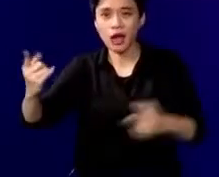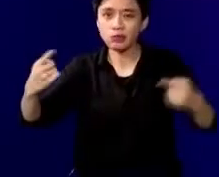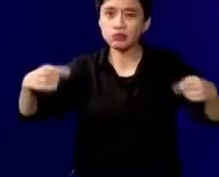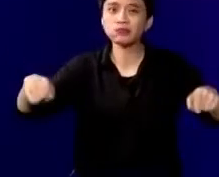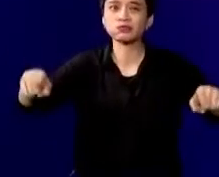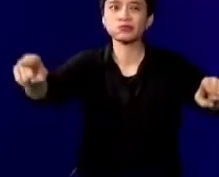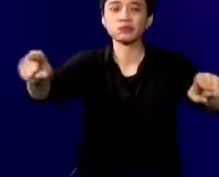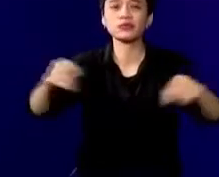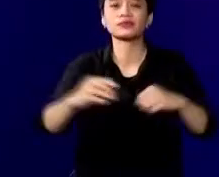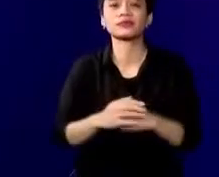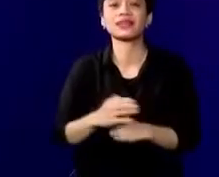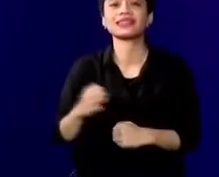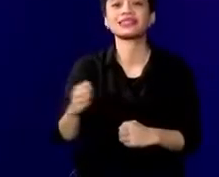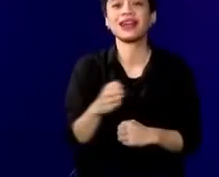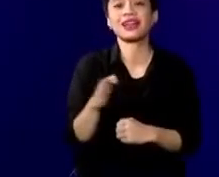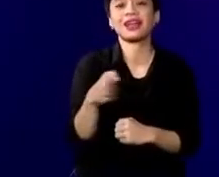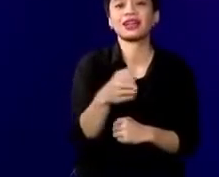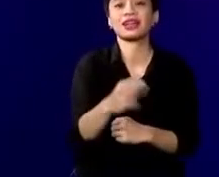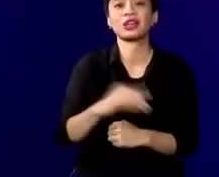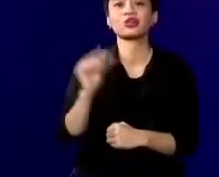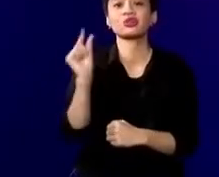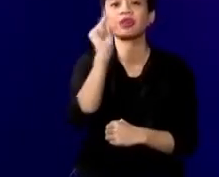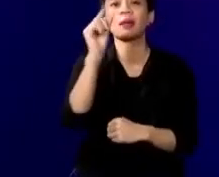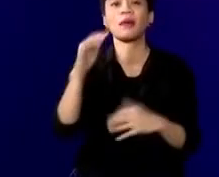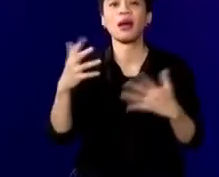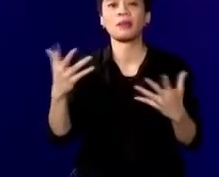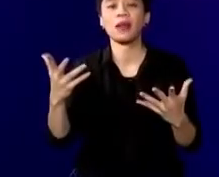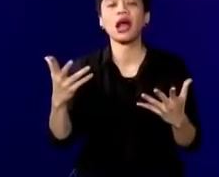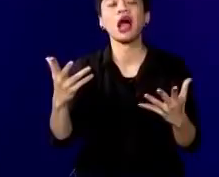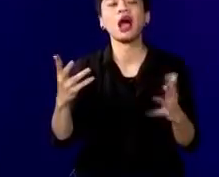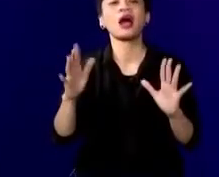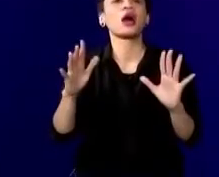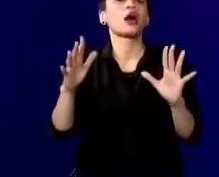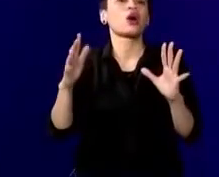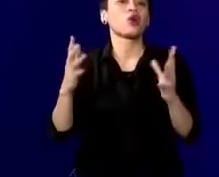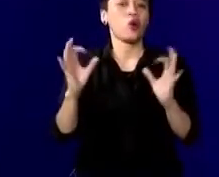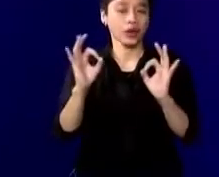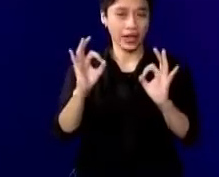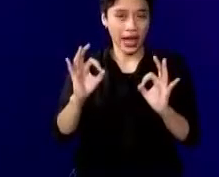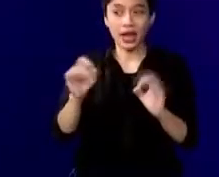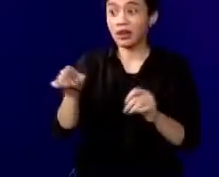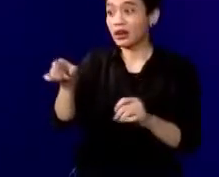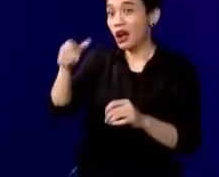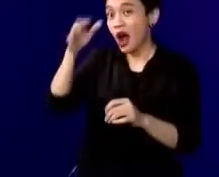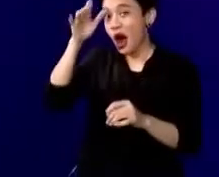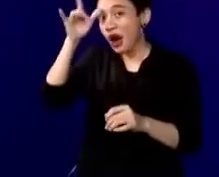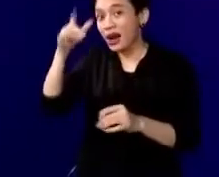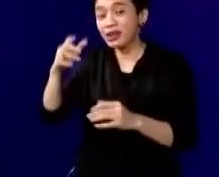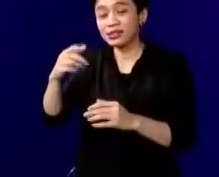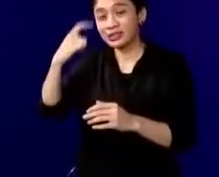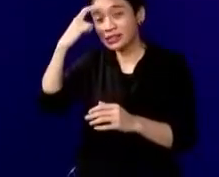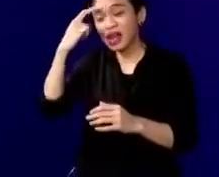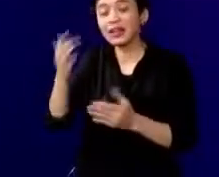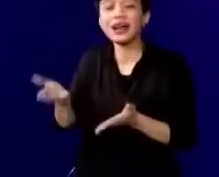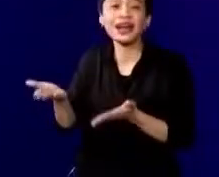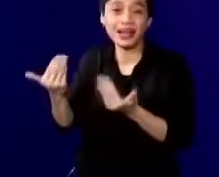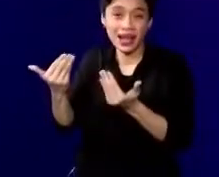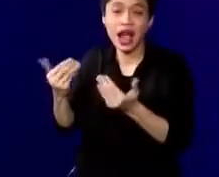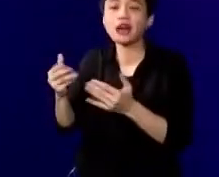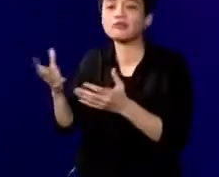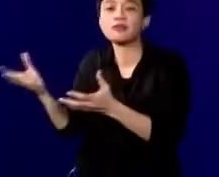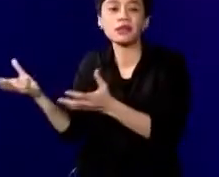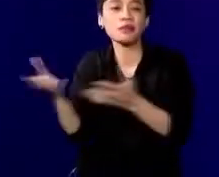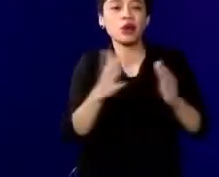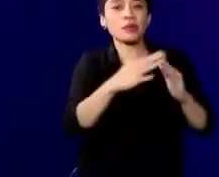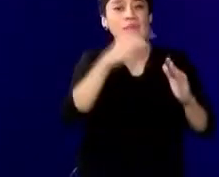strategi yang utama adalah bagaimana dengan gejala yang ringan jangan masuk rumah sakit kemudian kita juga